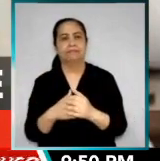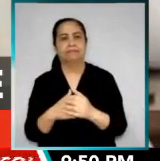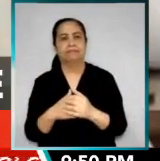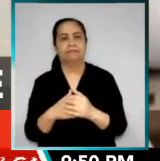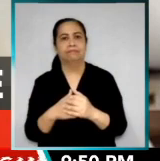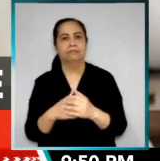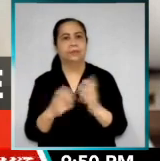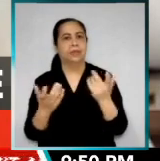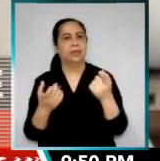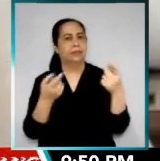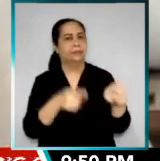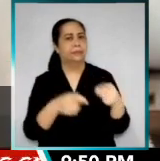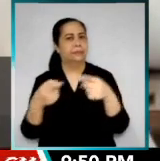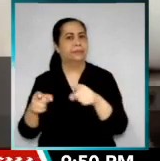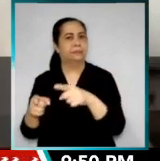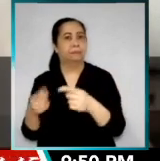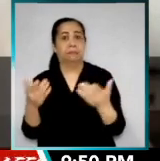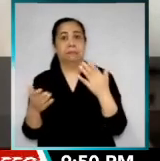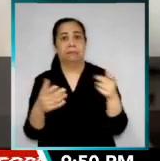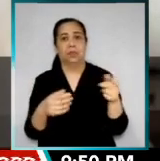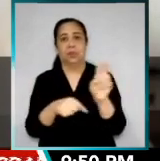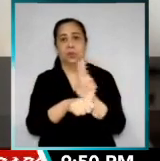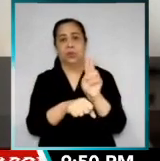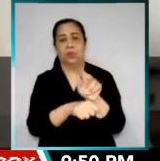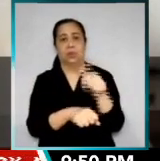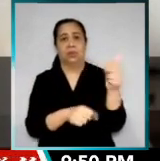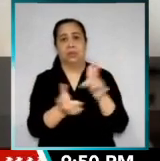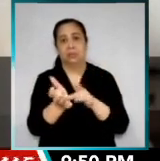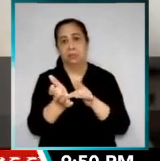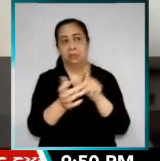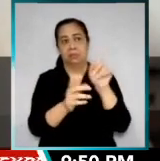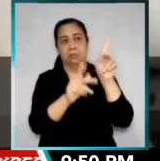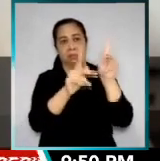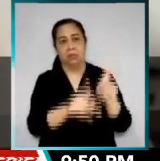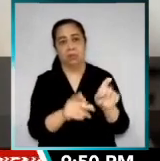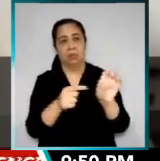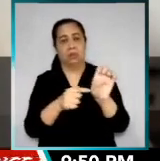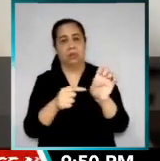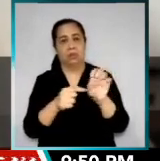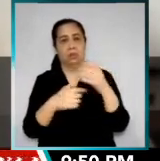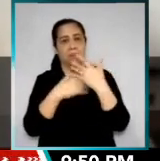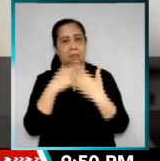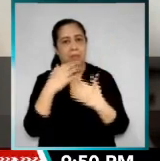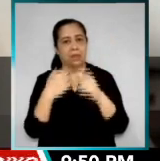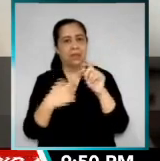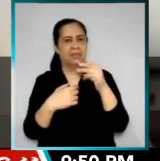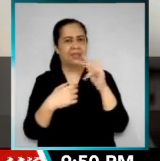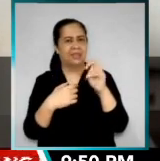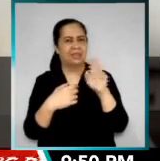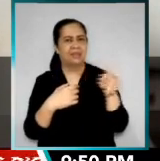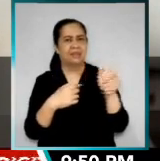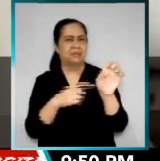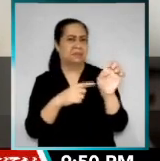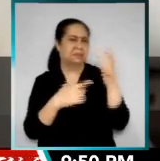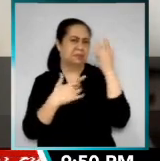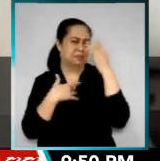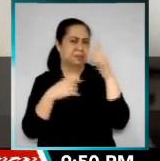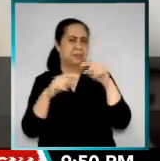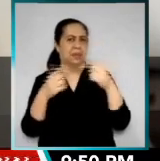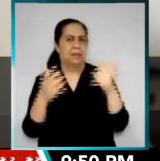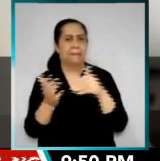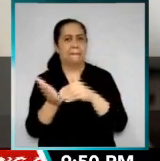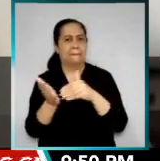circumstance, no? Maaring may ginagamit na gamot ang isang tao like yung mga blood thinners at yung iba pa ho na medical, no, na